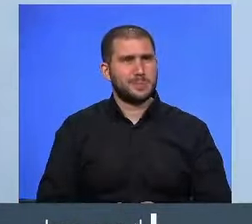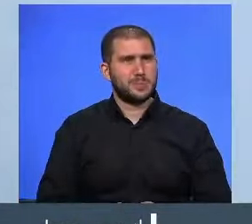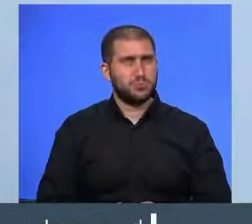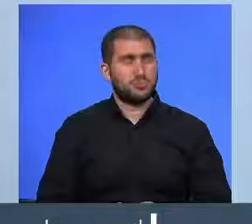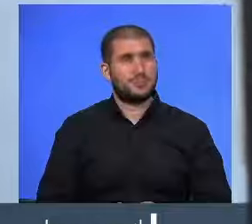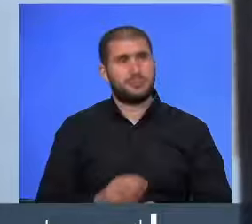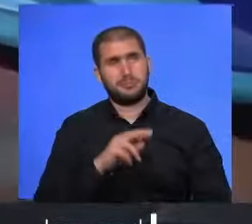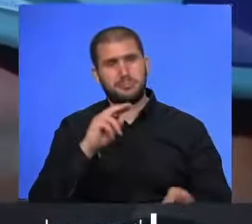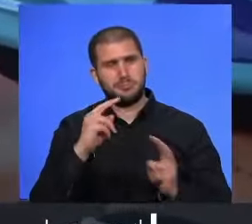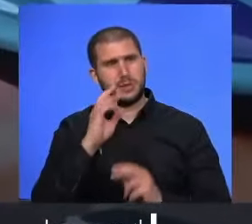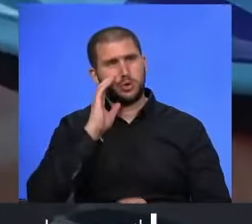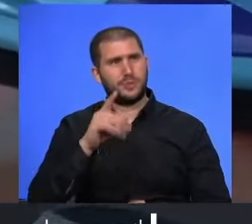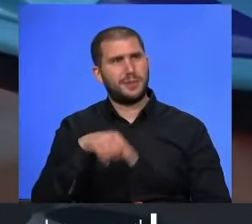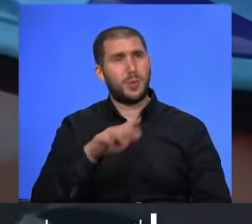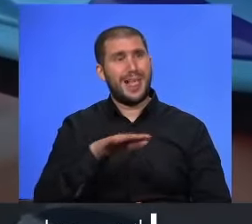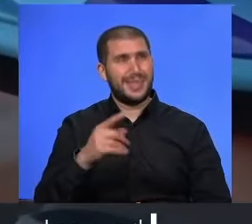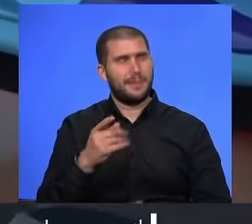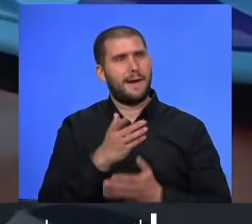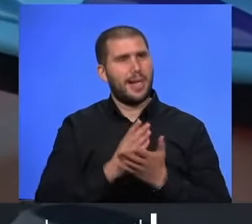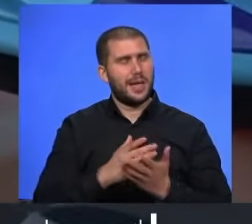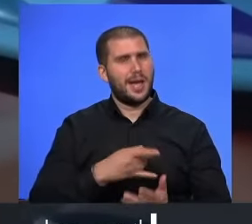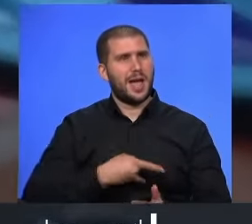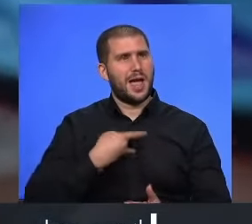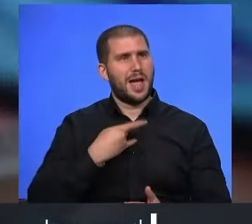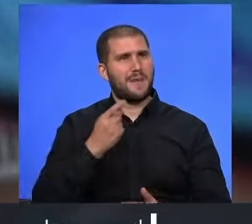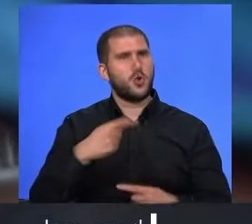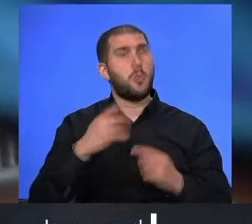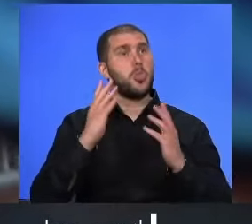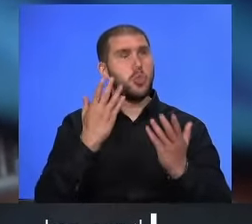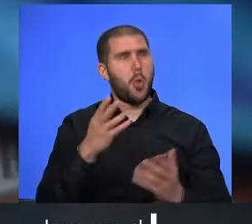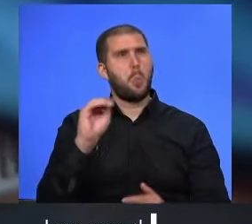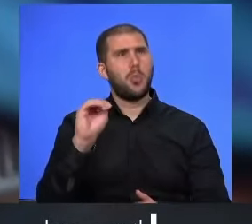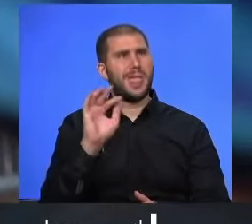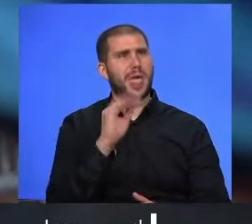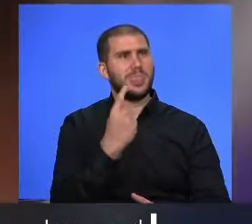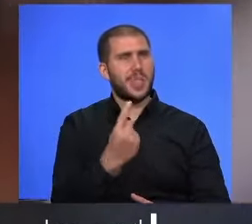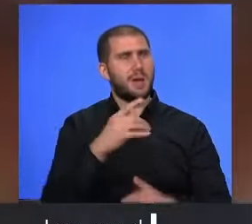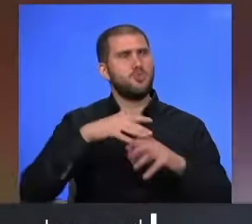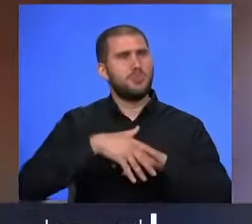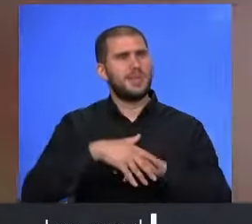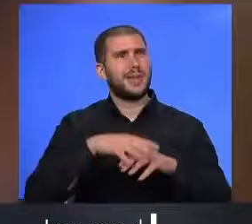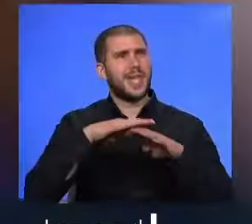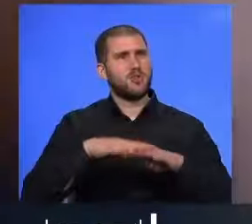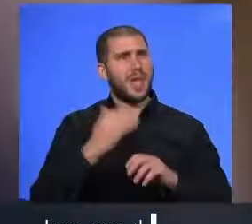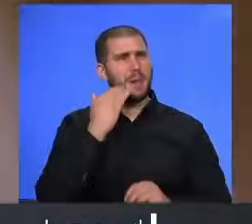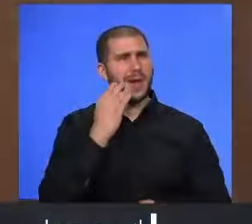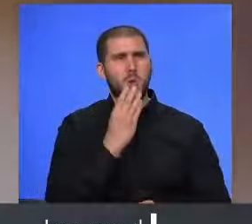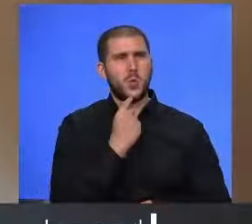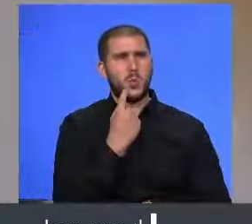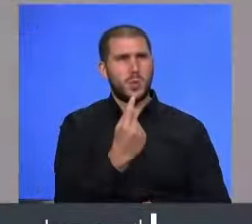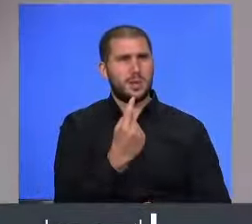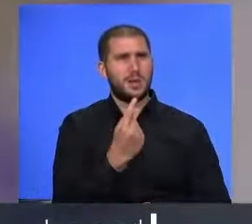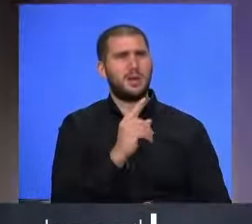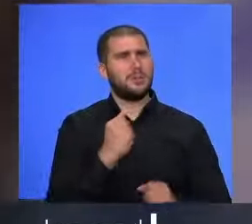מהצד צופה בו ויתר הילדים שחלקם חוו את אותו יום נורא, מונטנה טאקר, משפיענית הרשת האמריקנית היהודיה, שלא